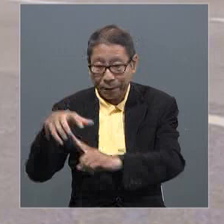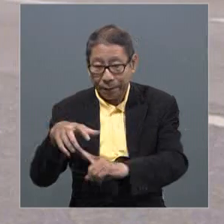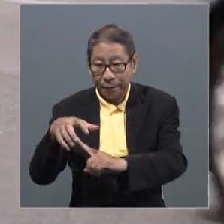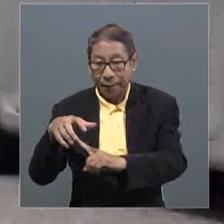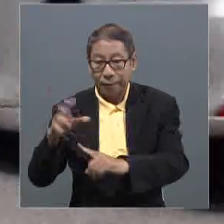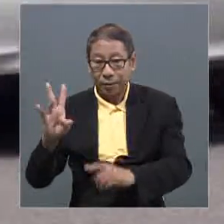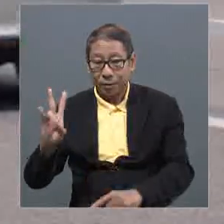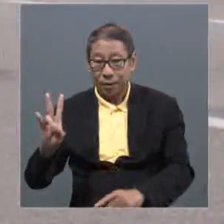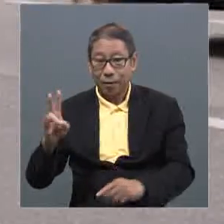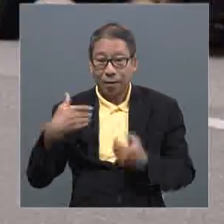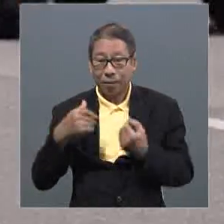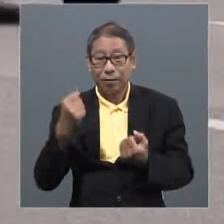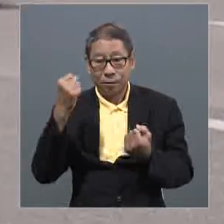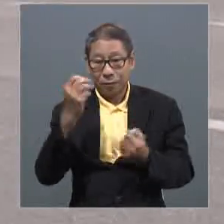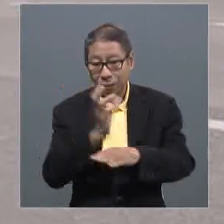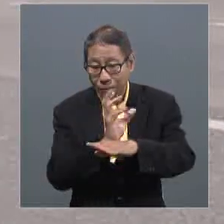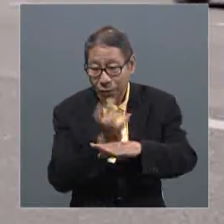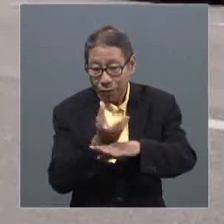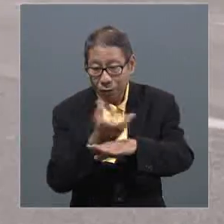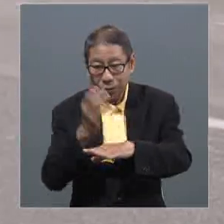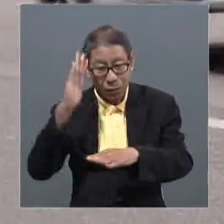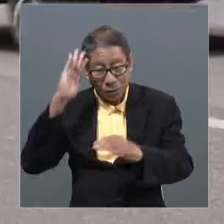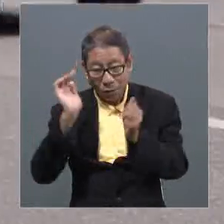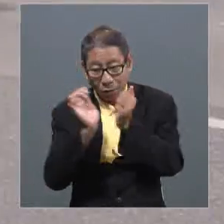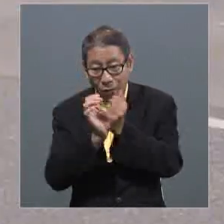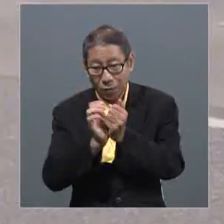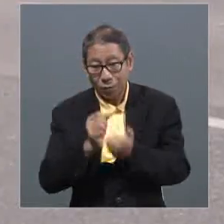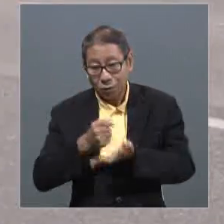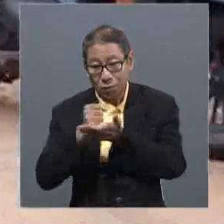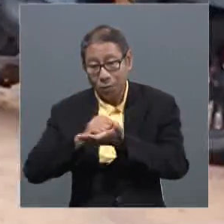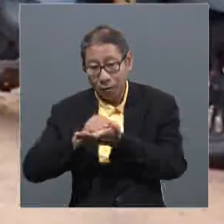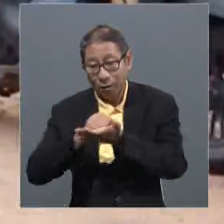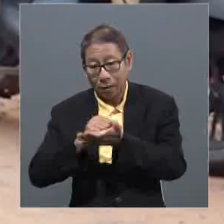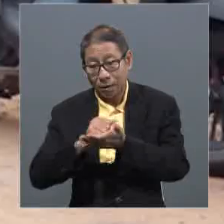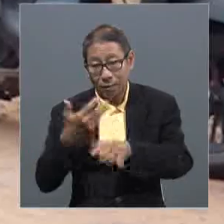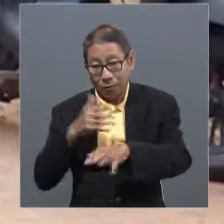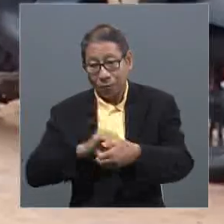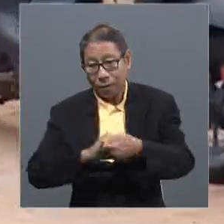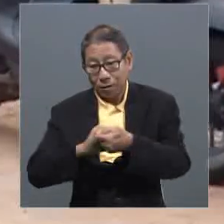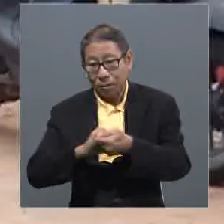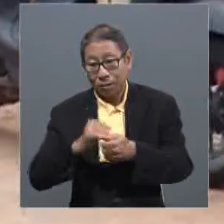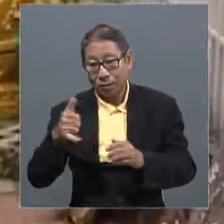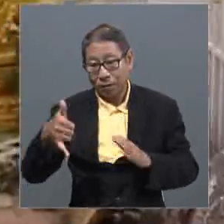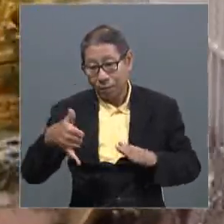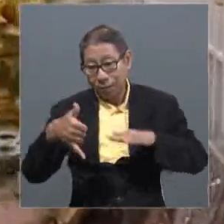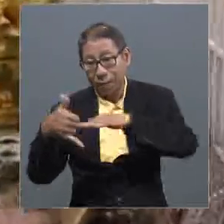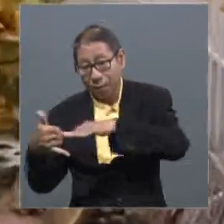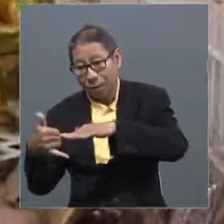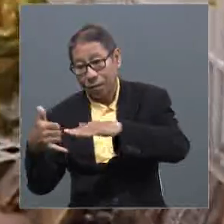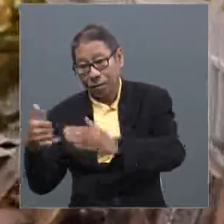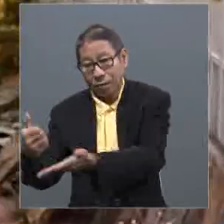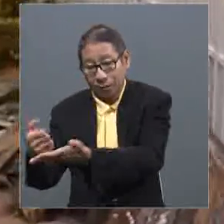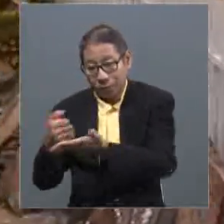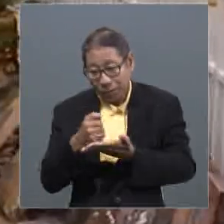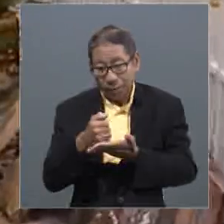เห็นมีตำรวจเนี่ยปิดท้ายขบวนลงมาอำนวยความสะดวกแล้วก็มาประสานเจ้าหน้าที่ให้มาช่วยเหลือผู้บาดเจ็บอันนี้ชาวบ้านคนนึงบอกอย่างงี้ชาว